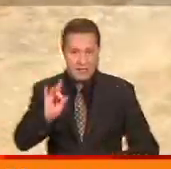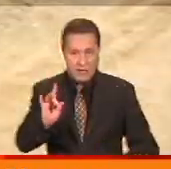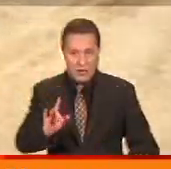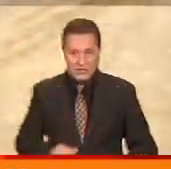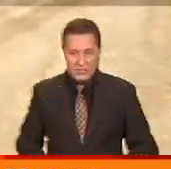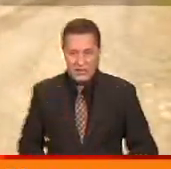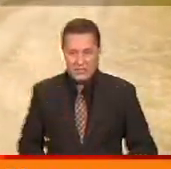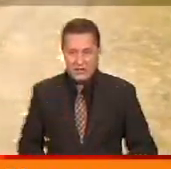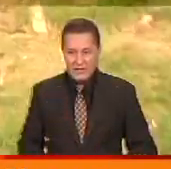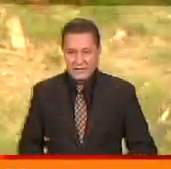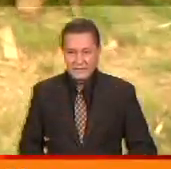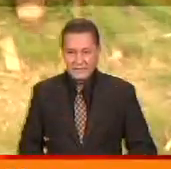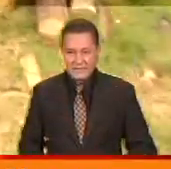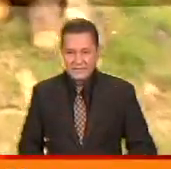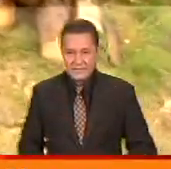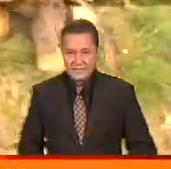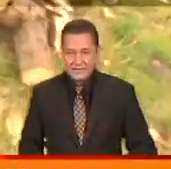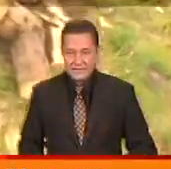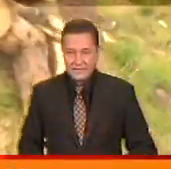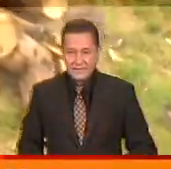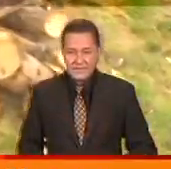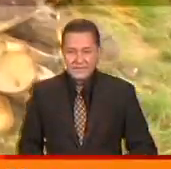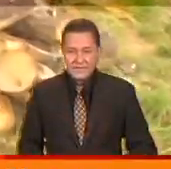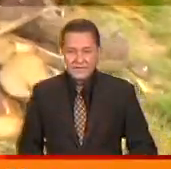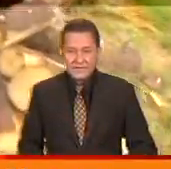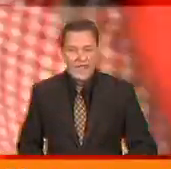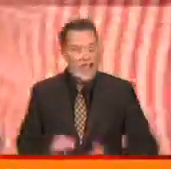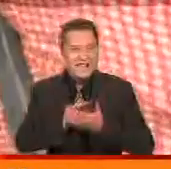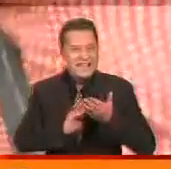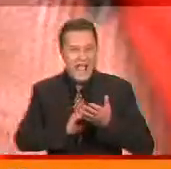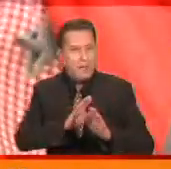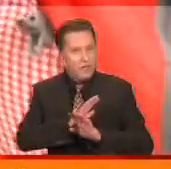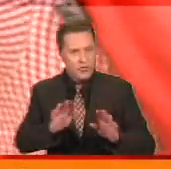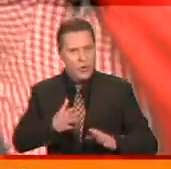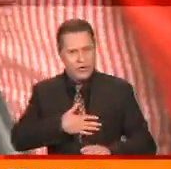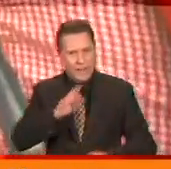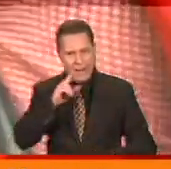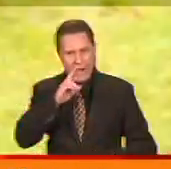Це кілометр. Тож не повторюйте моїх помилок.